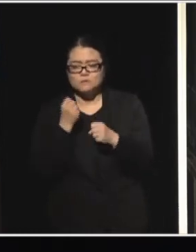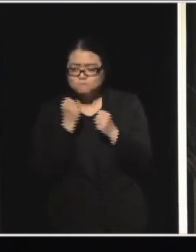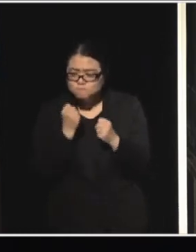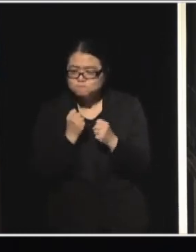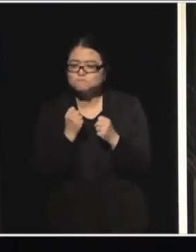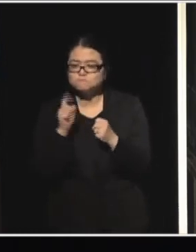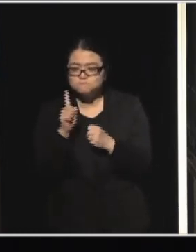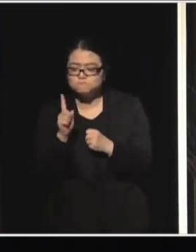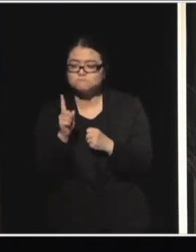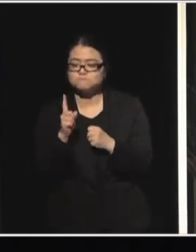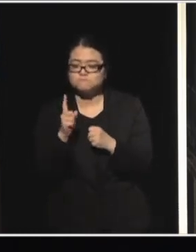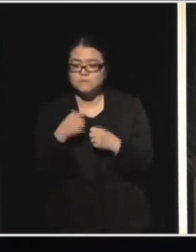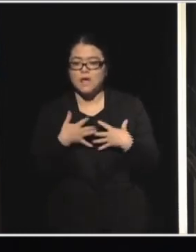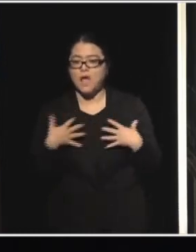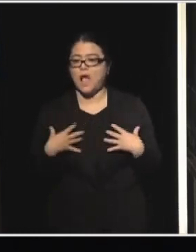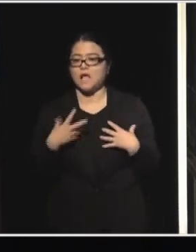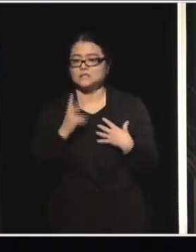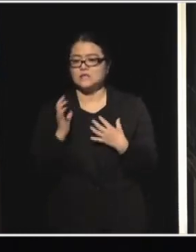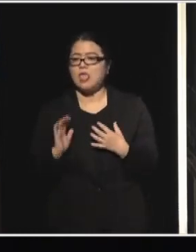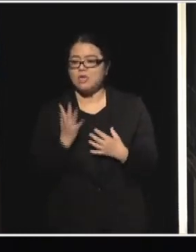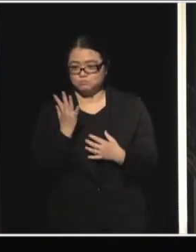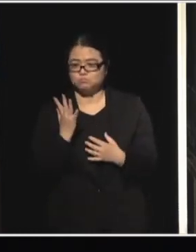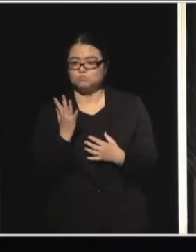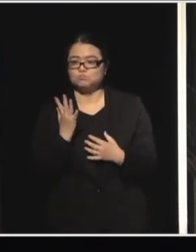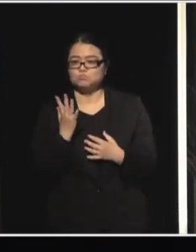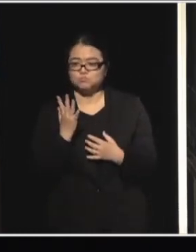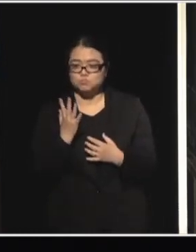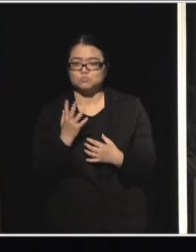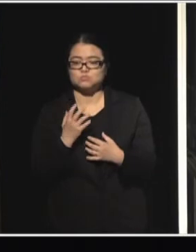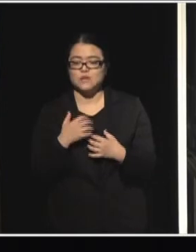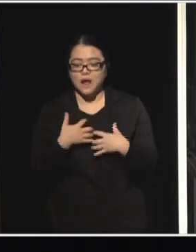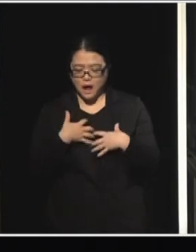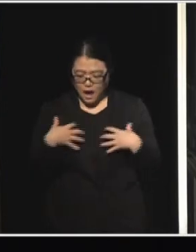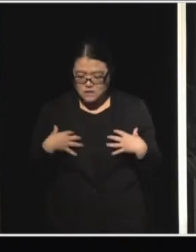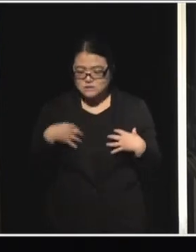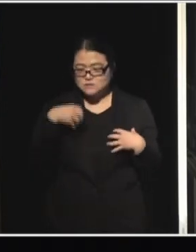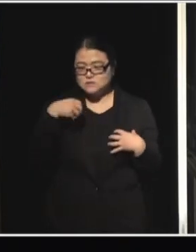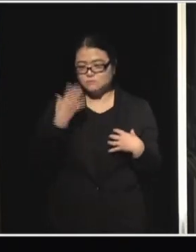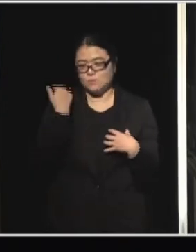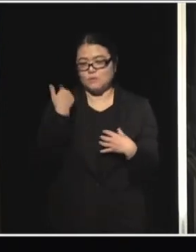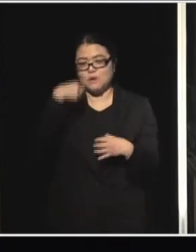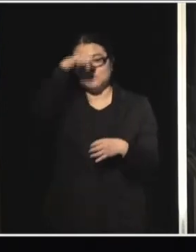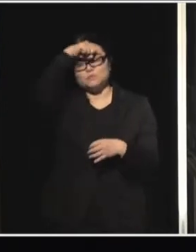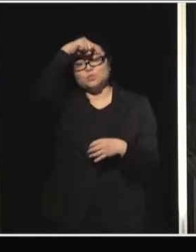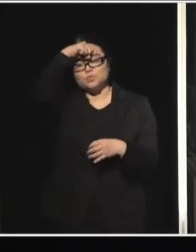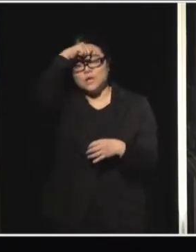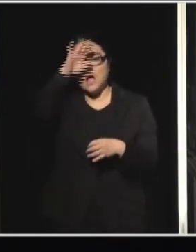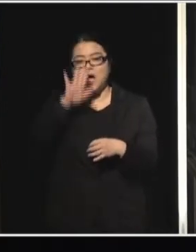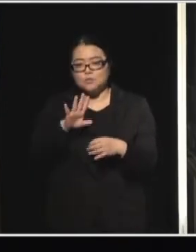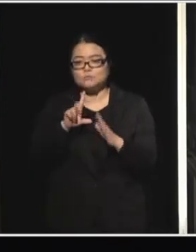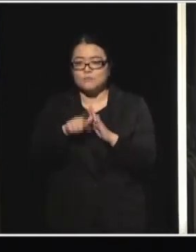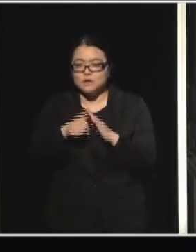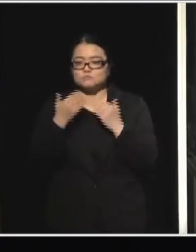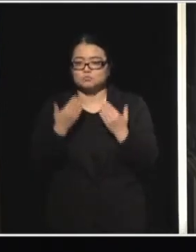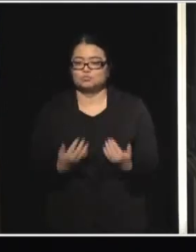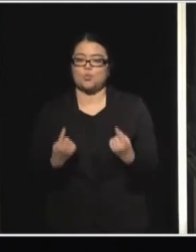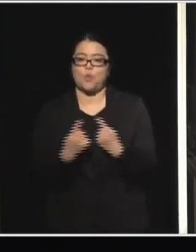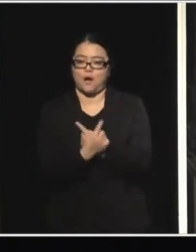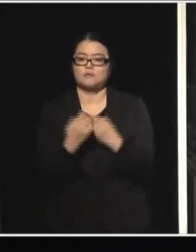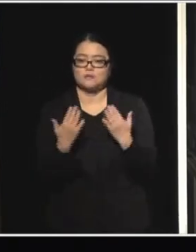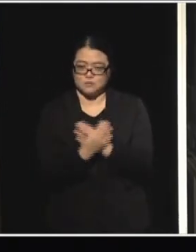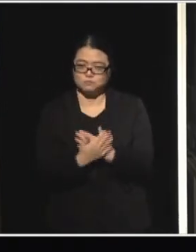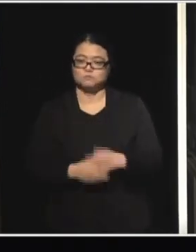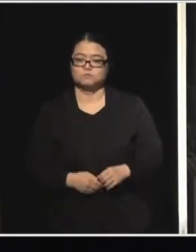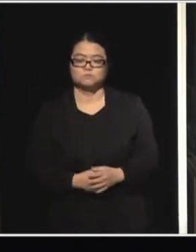では肺がんやハ n 邸があるしたというのは重症化しやすいといえるかもしれませんあと低脳塩がある